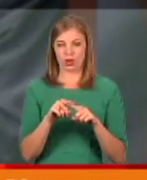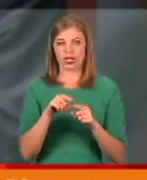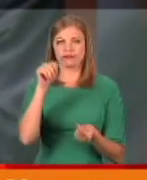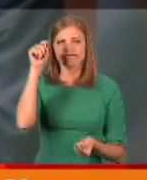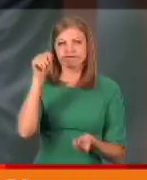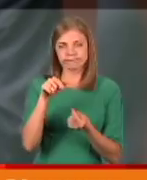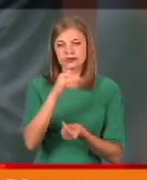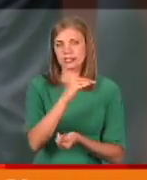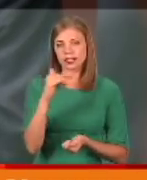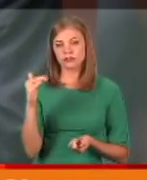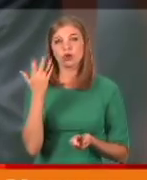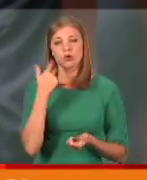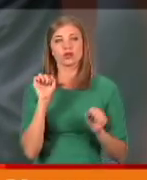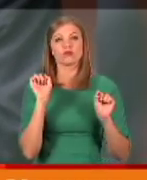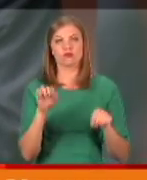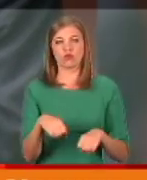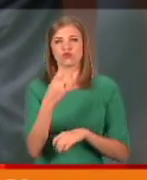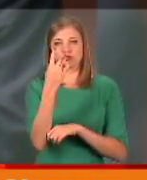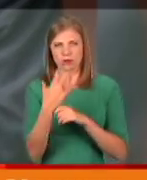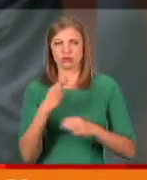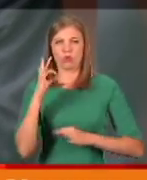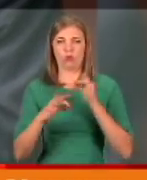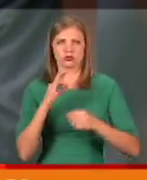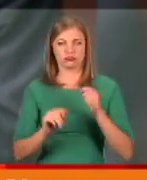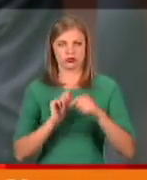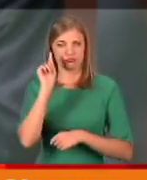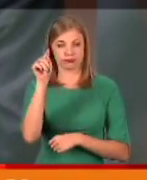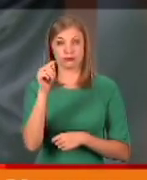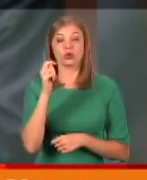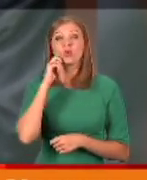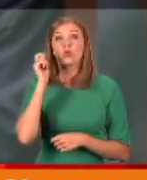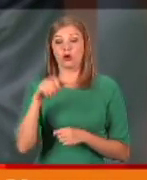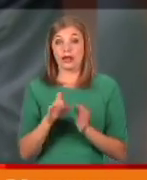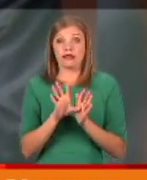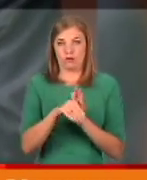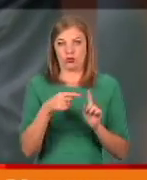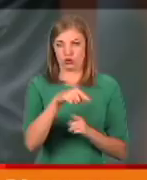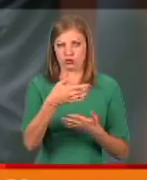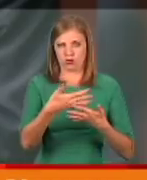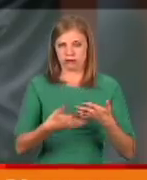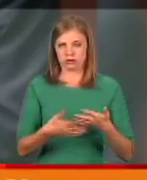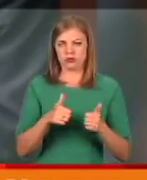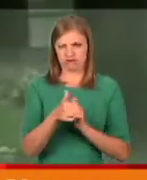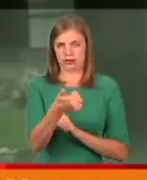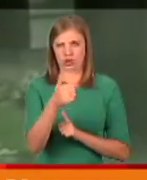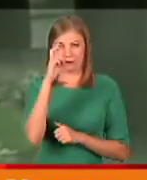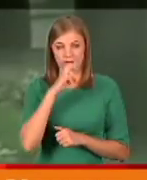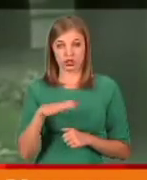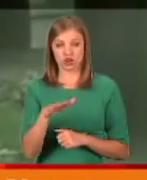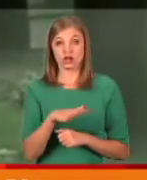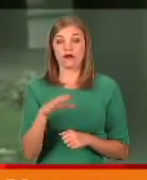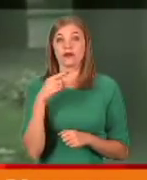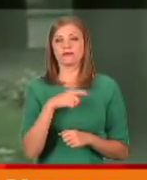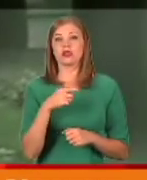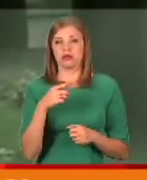того рівня, коли можуть запускати космічні апарати. Україна входить до цього числа передових держав.